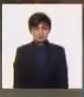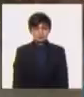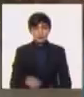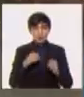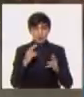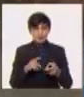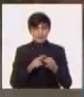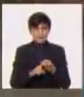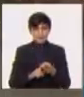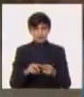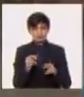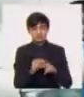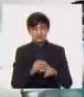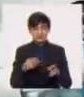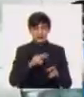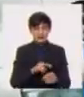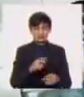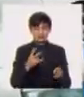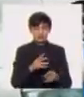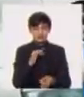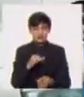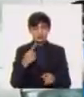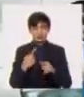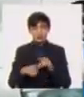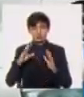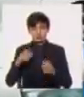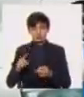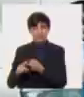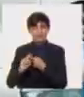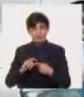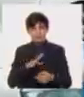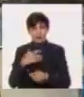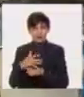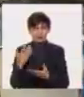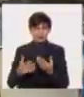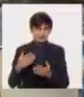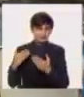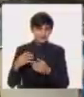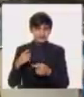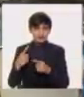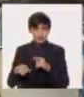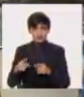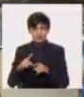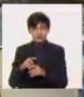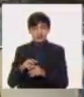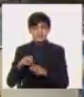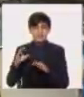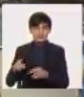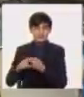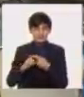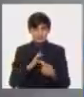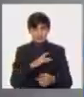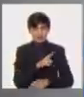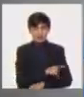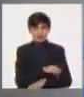Қауіпті вирусты науқастарды емдеу кезінде емес, басқа жағдайда жұқтырған дәрігерлердің көбі Алматыдағы орталық клиникалық ауруханада істейтін